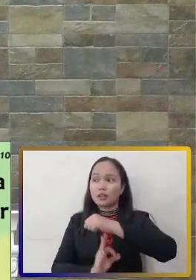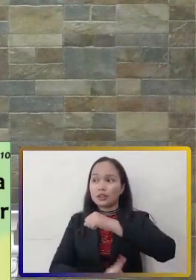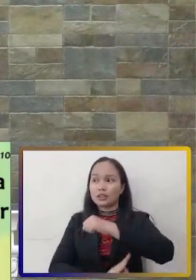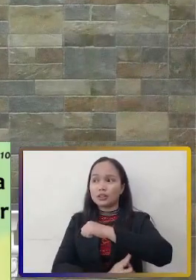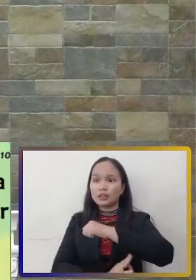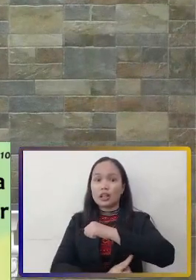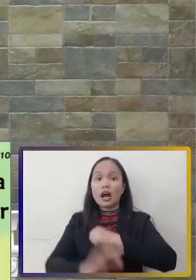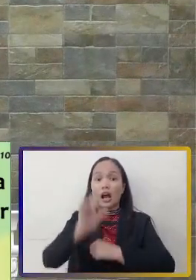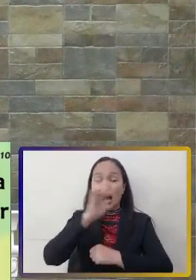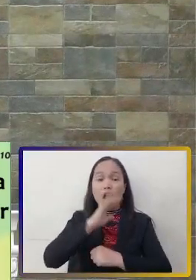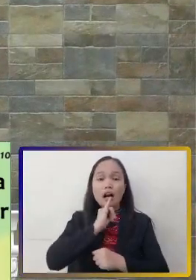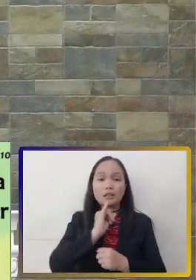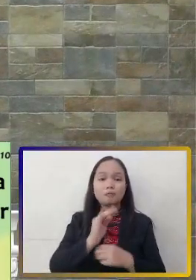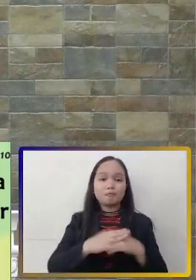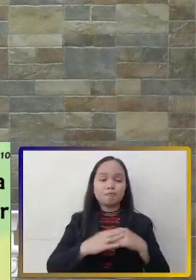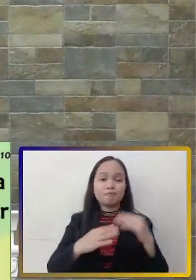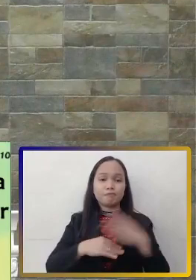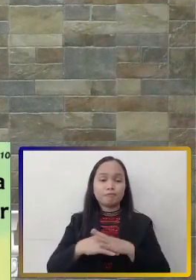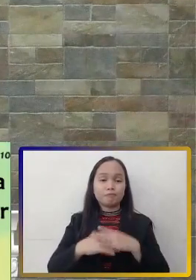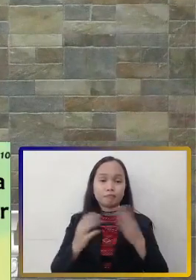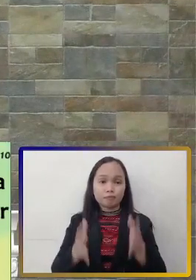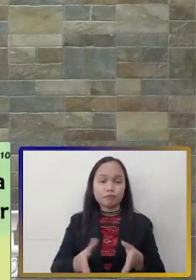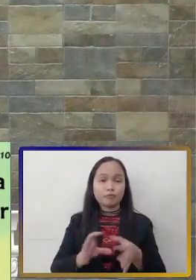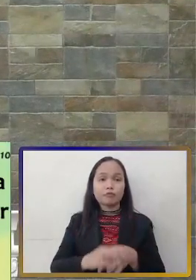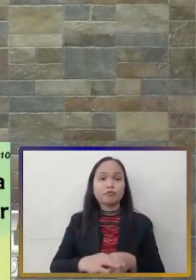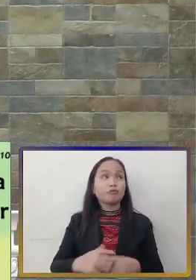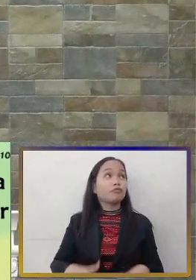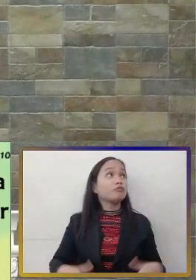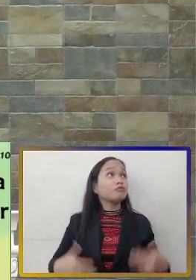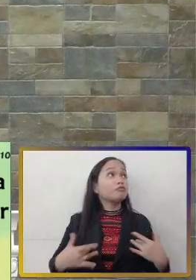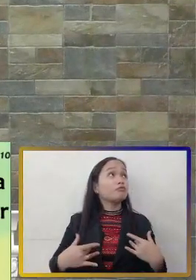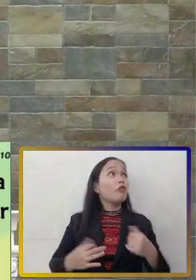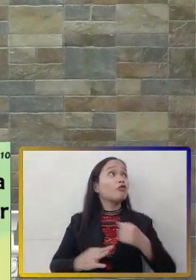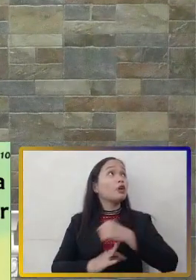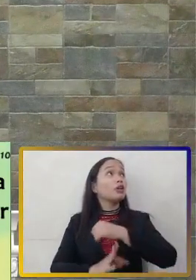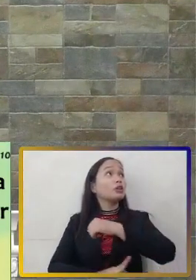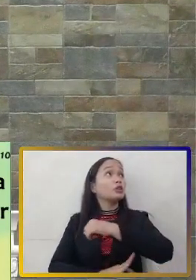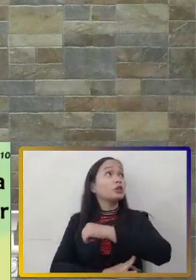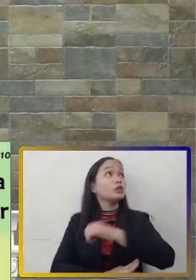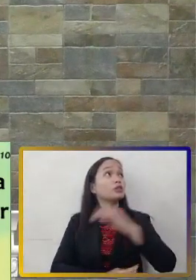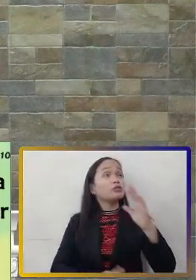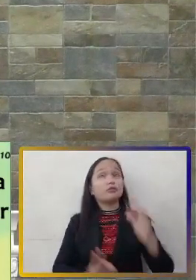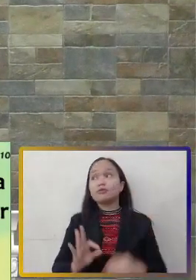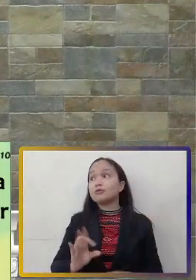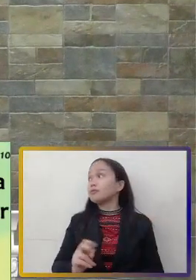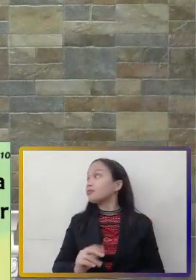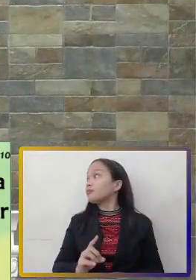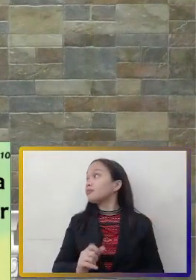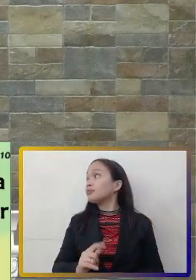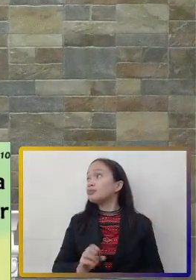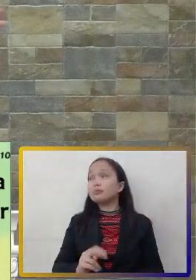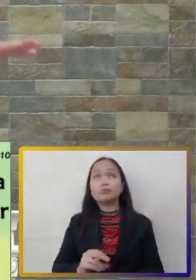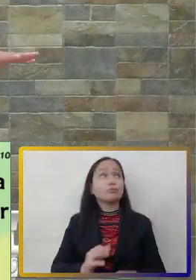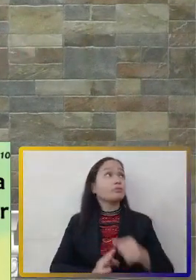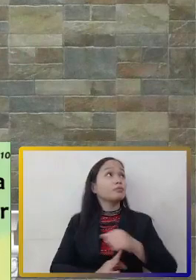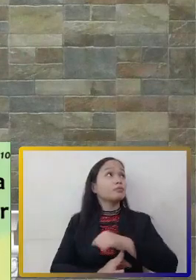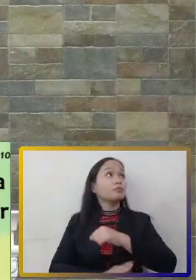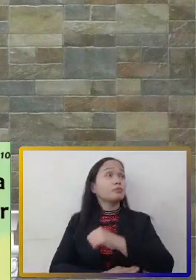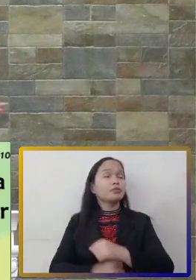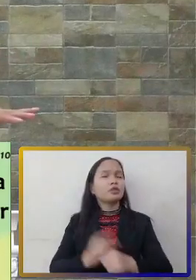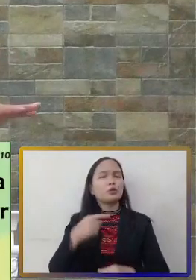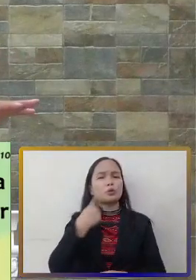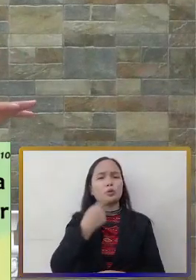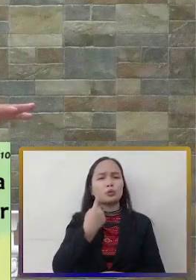the builder of life. See? So, ano yung ginawa ni Paul na foundation? Diyos ang